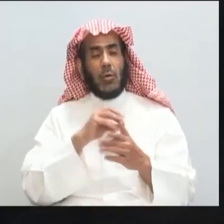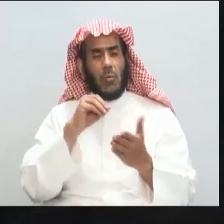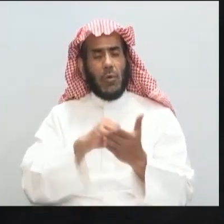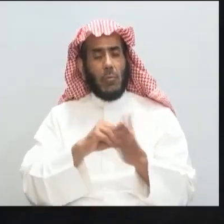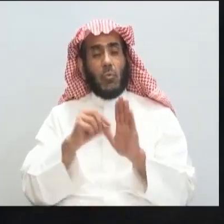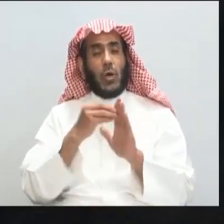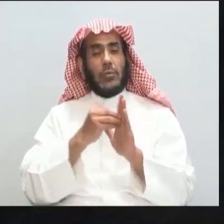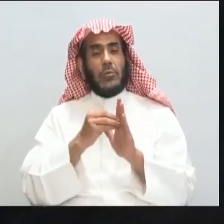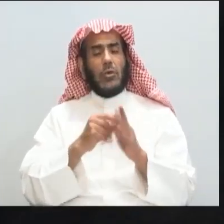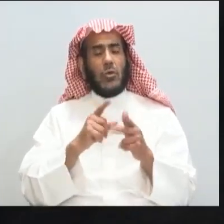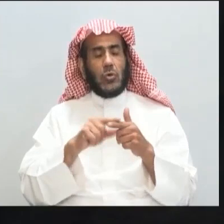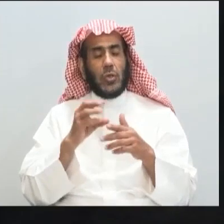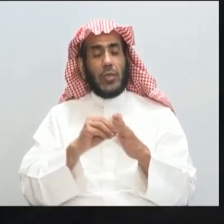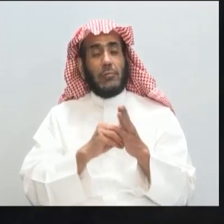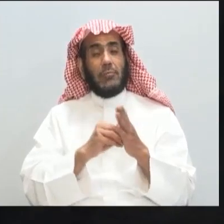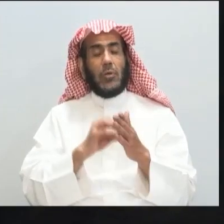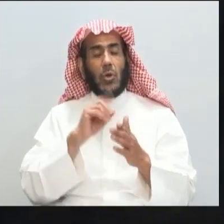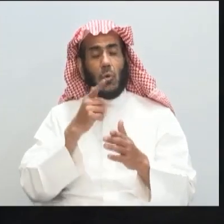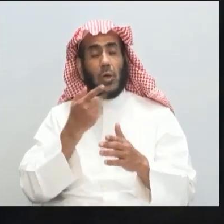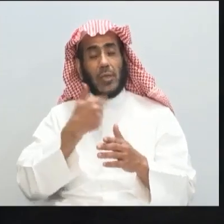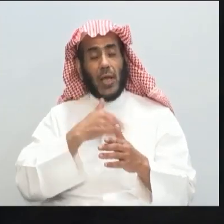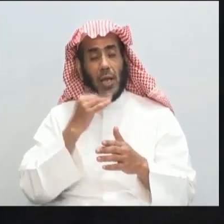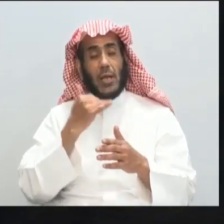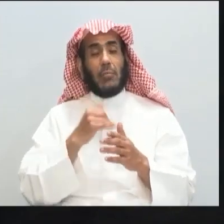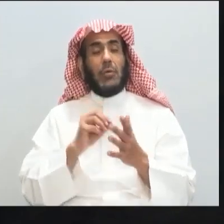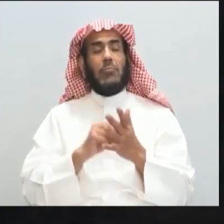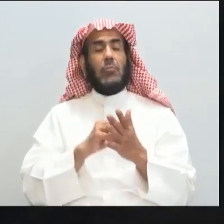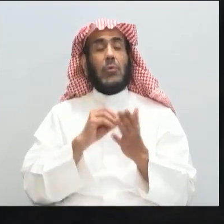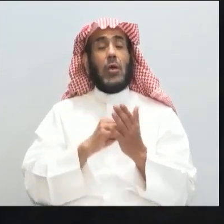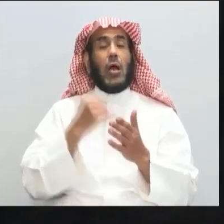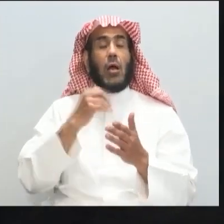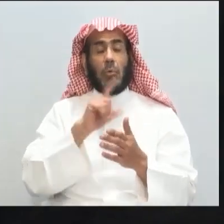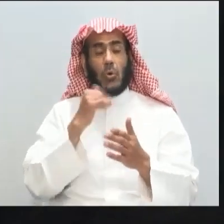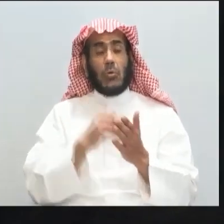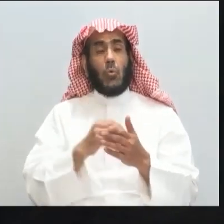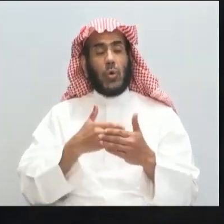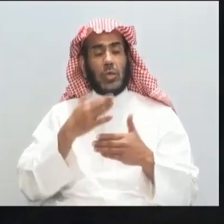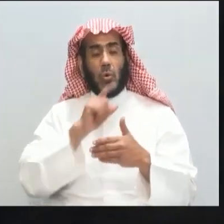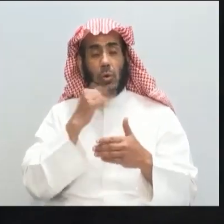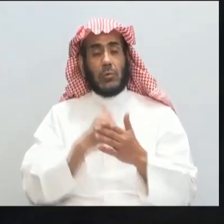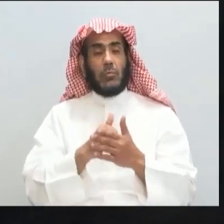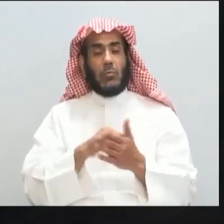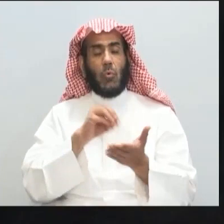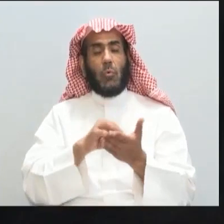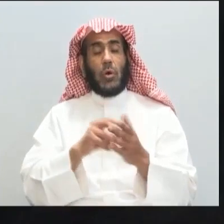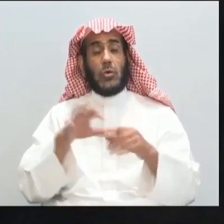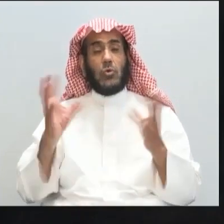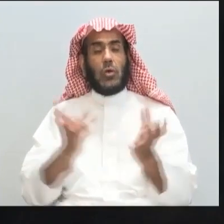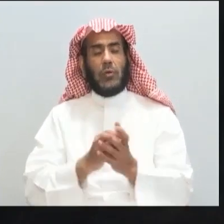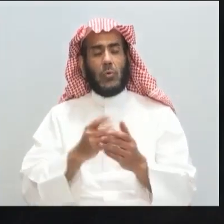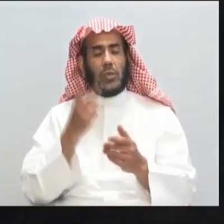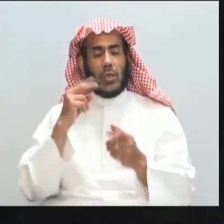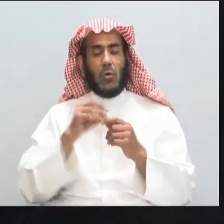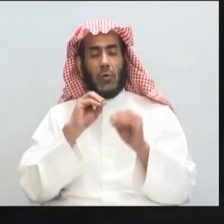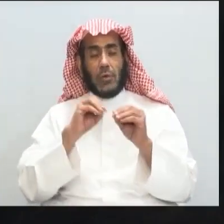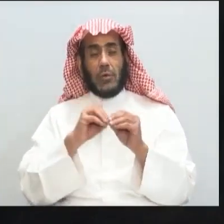من موضوعات الجزء الثاني الحديث فيه عن اللغه العربيه وعرفنا اهميه اللغه العربيه ونشاه اللغه العربيه وموط هو الجغرافي والتاريخي